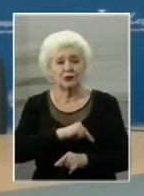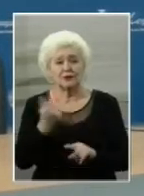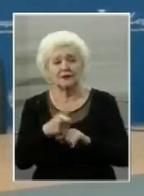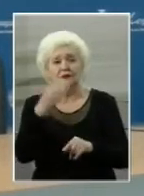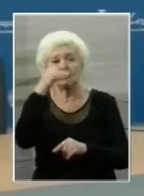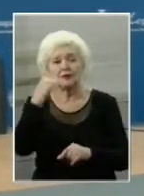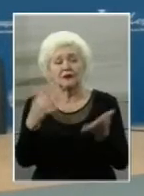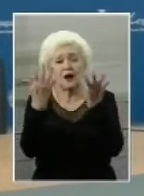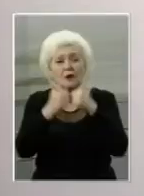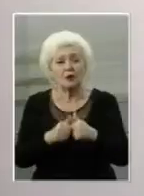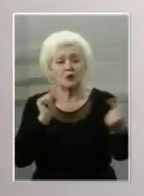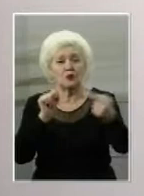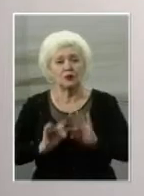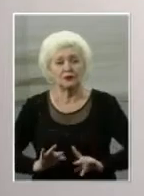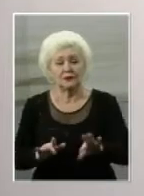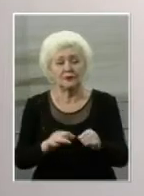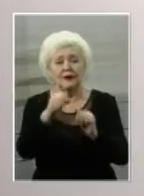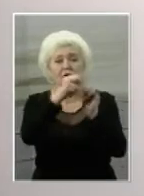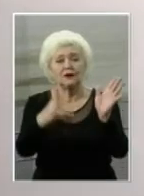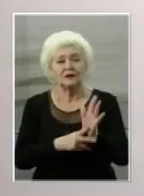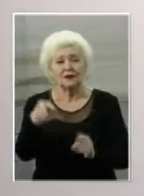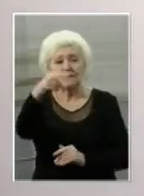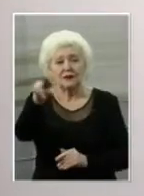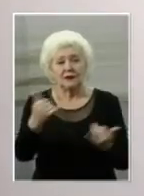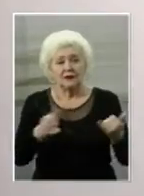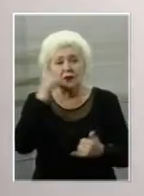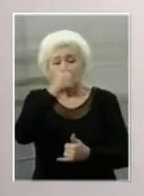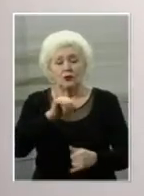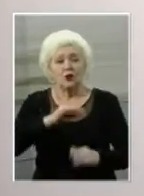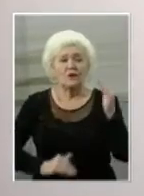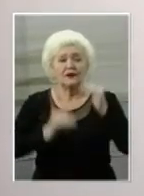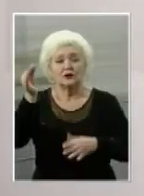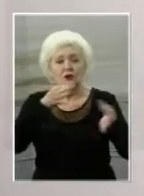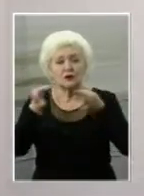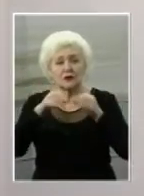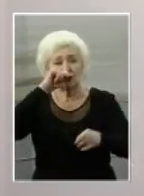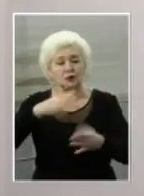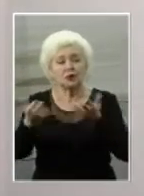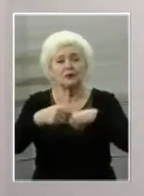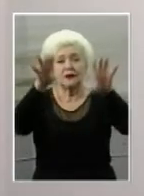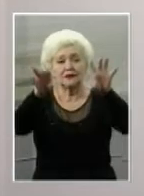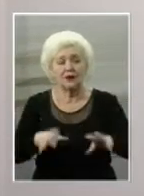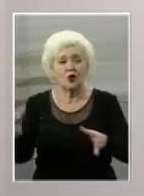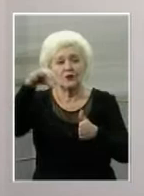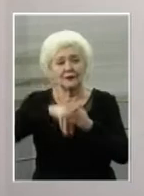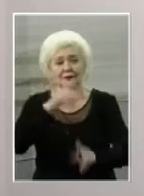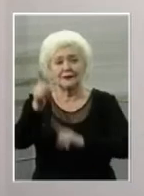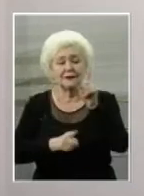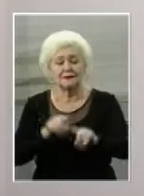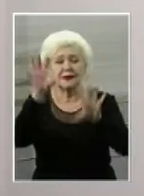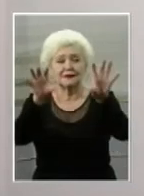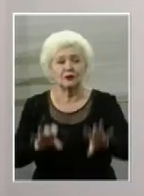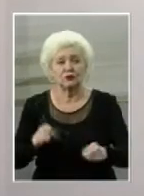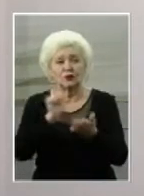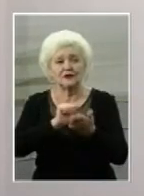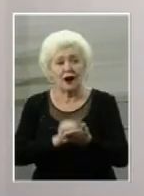ефективний механізм по протидії. 18 грудня цього року Верховна Рада України прийняла закон про внесення змін до деяких законодавчих